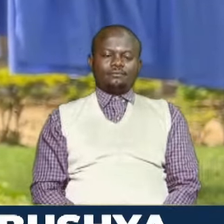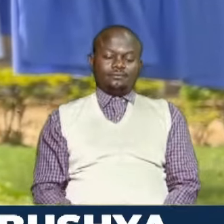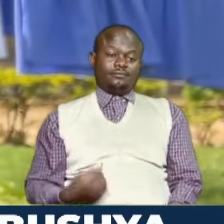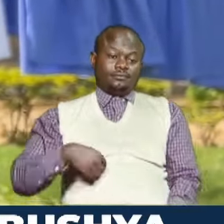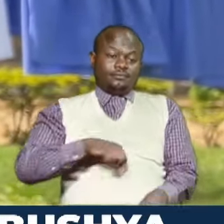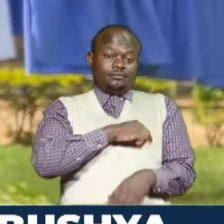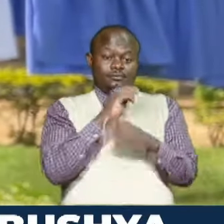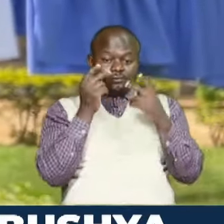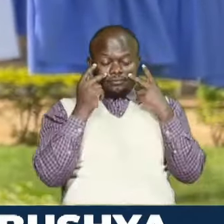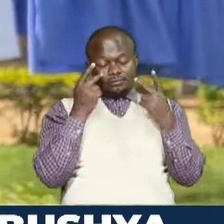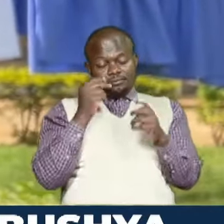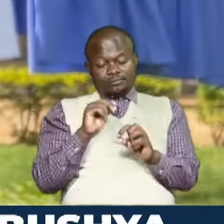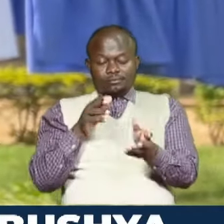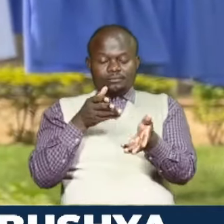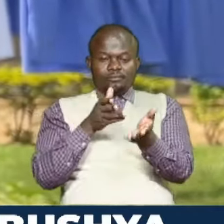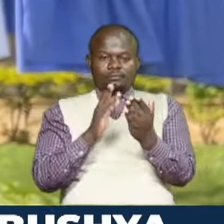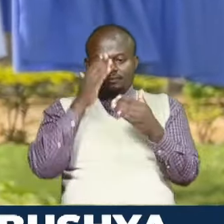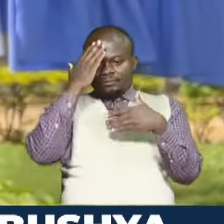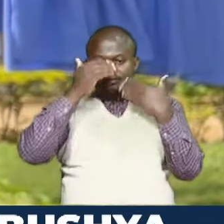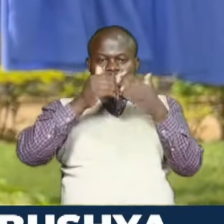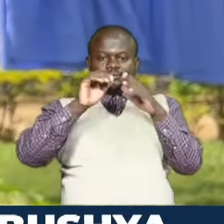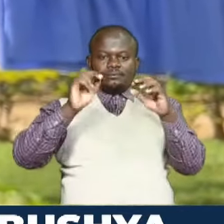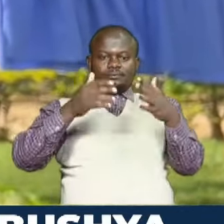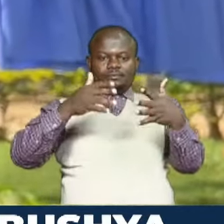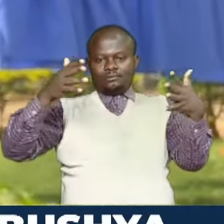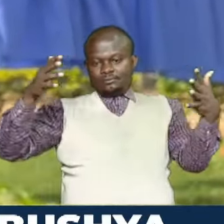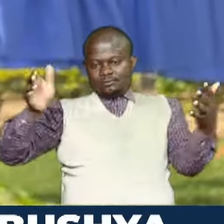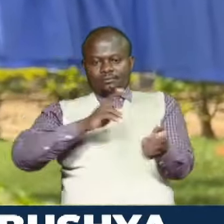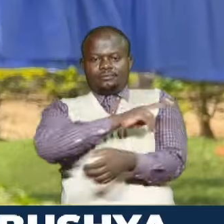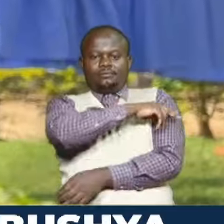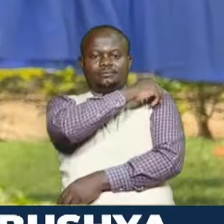wenda mwadukurikiranira kugira ngo mwagure ibitaro